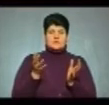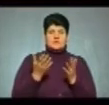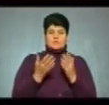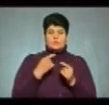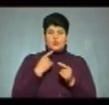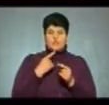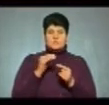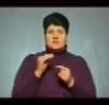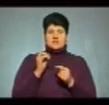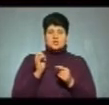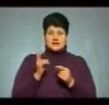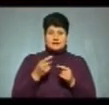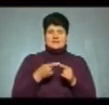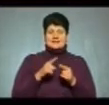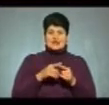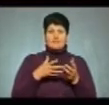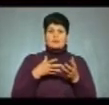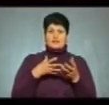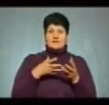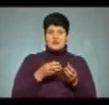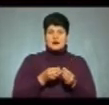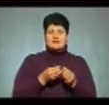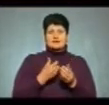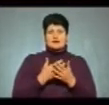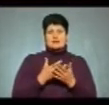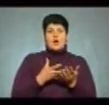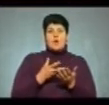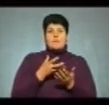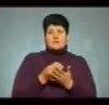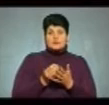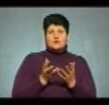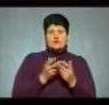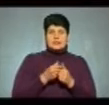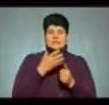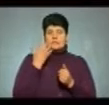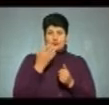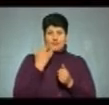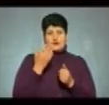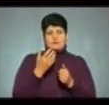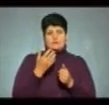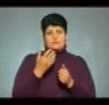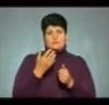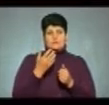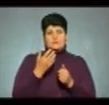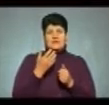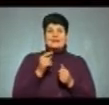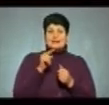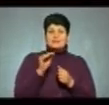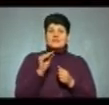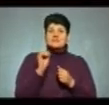там дежаки, і навіть... І це впливає якраз на оплату, тобто кількість цієї теплової енергії. Там